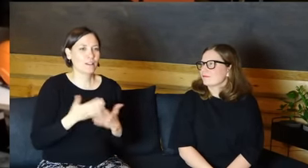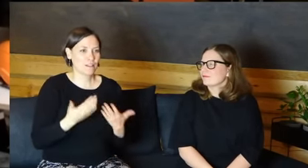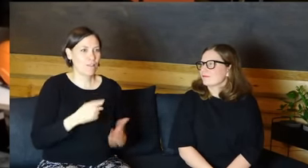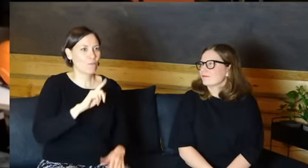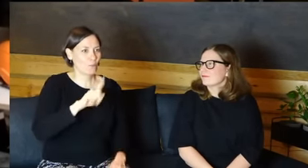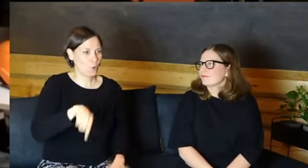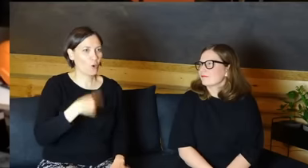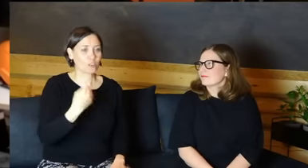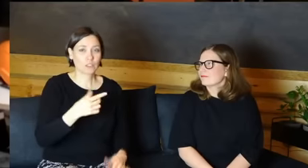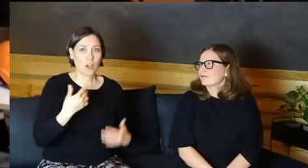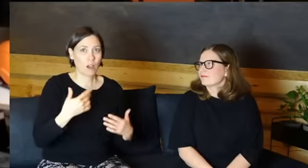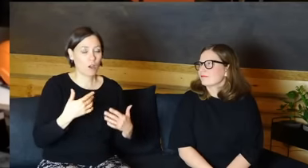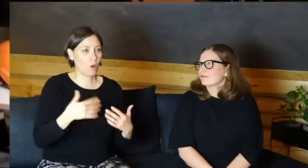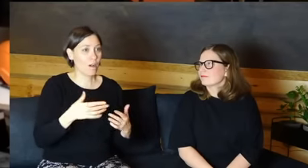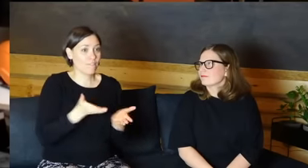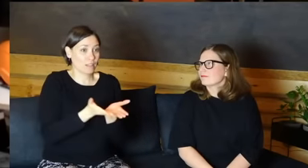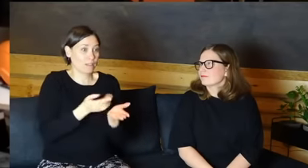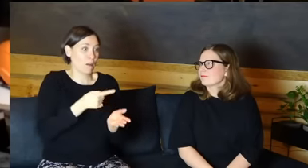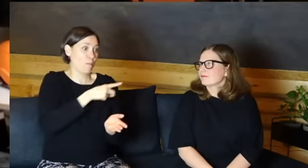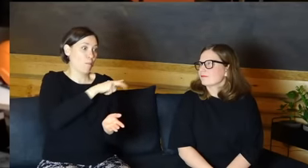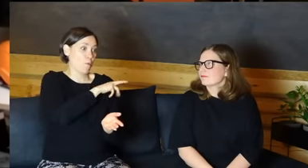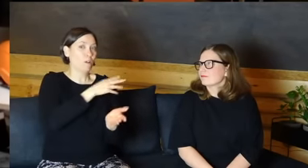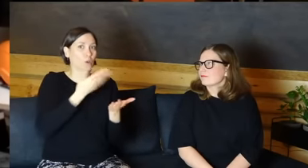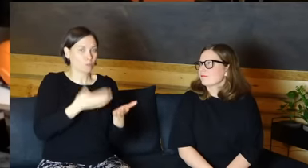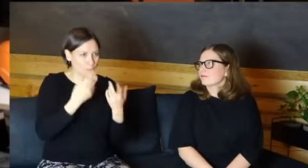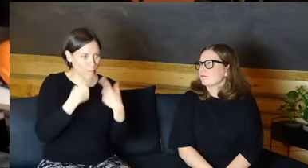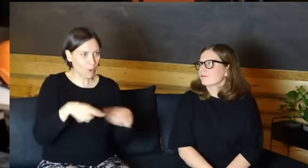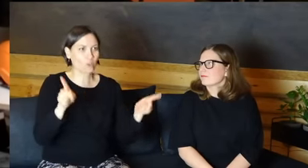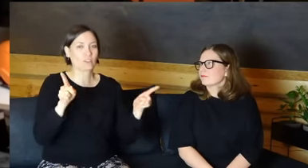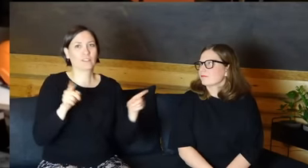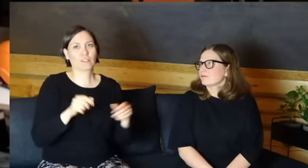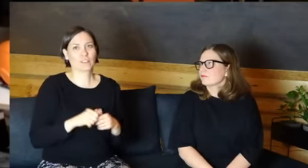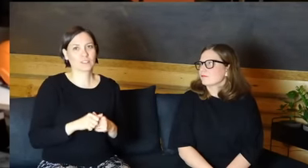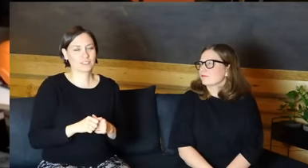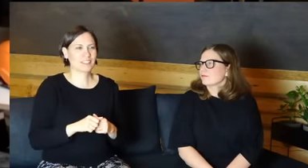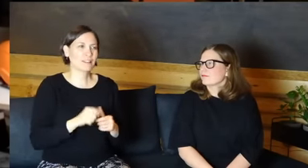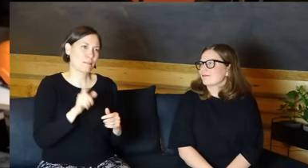melko poikkeuksellinen ja erikoinen, varmasti pitkälti johtuen